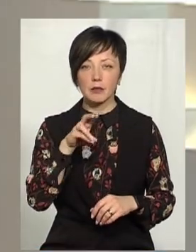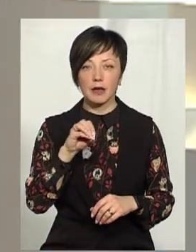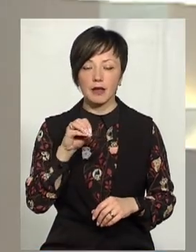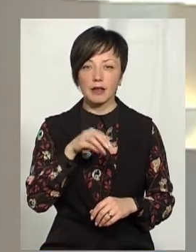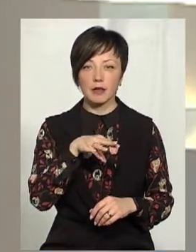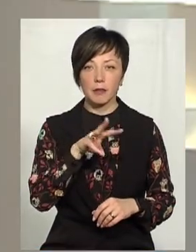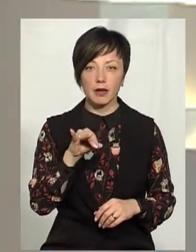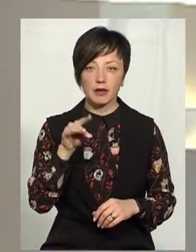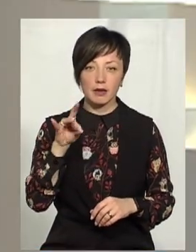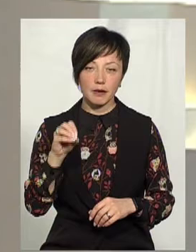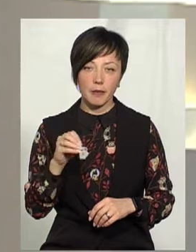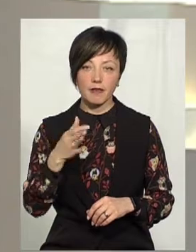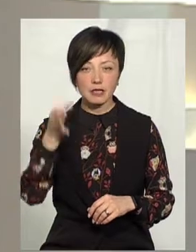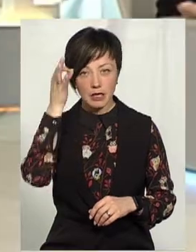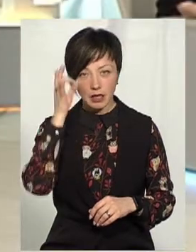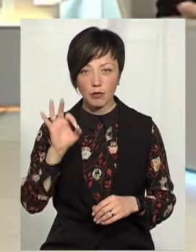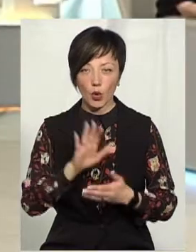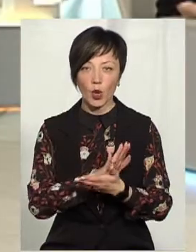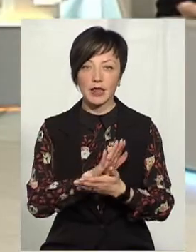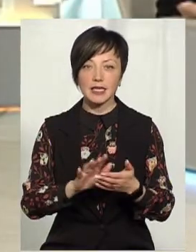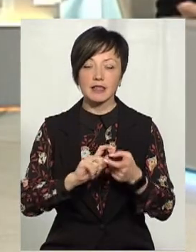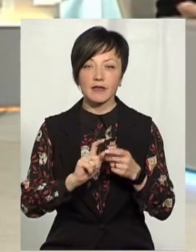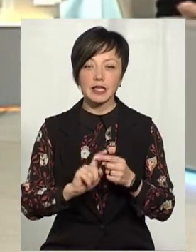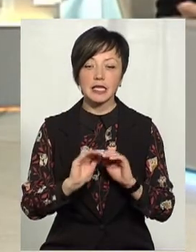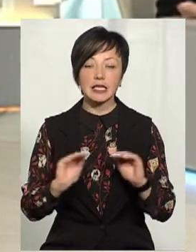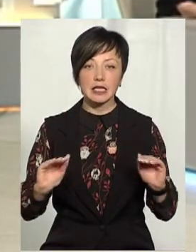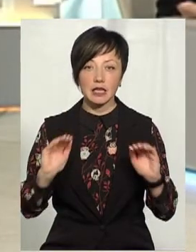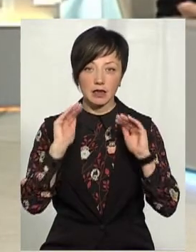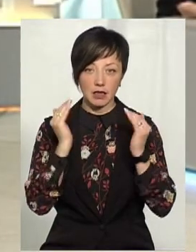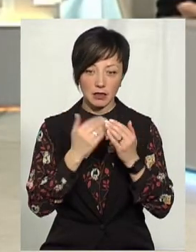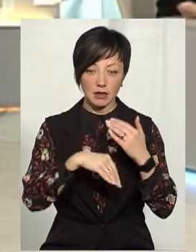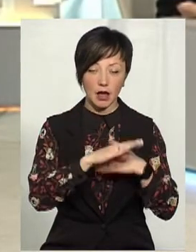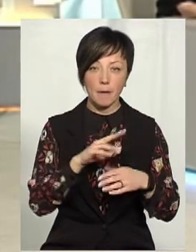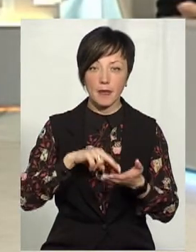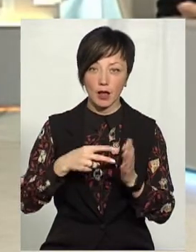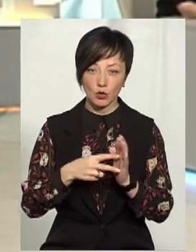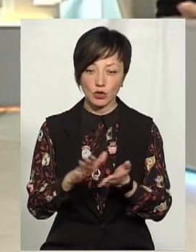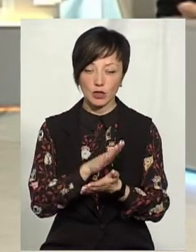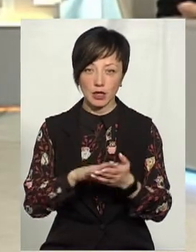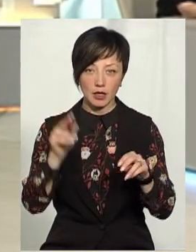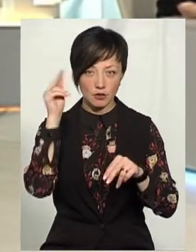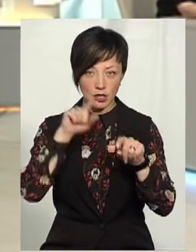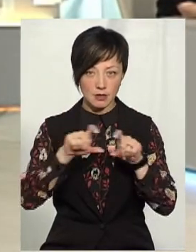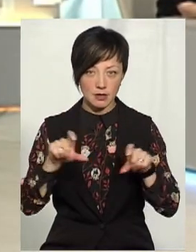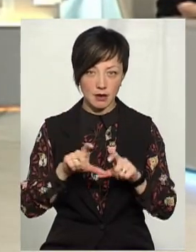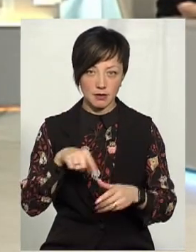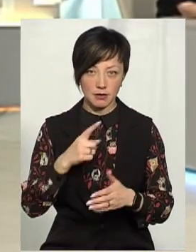сьогодні згадали про дезінфекцію. Пане Олеже, от поки діти на карантині, чи плануєте дезінфікувати навчальні